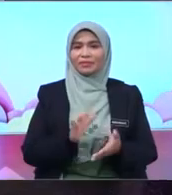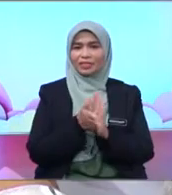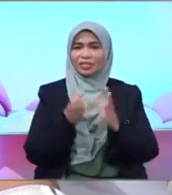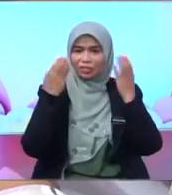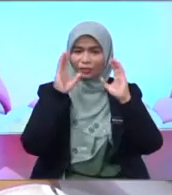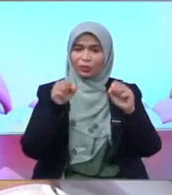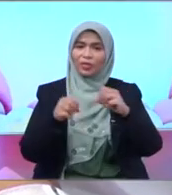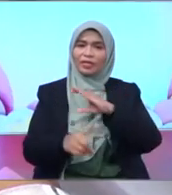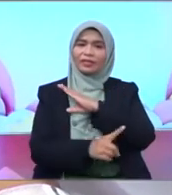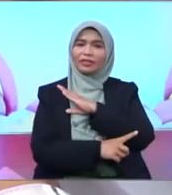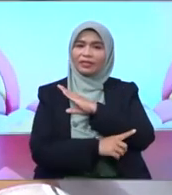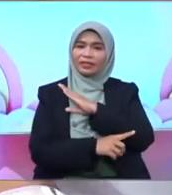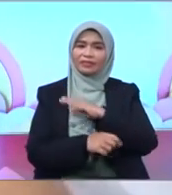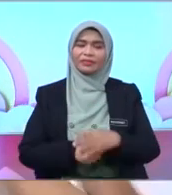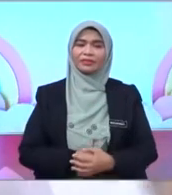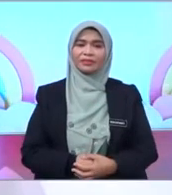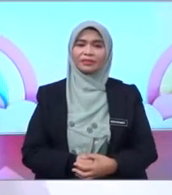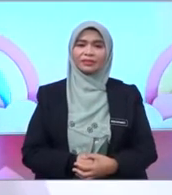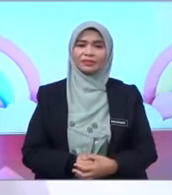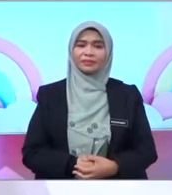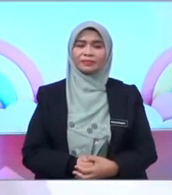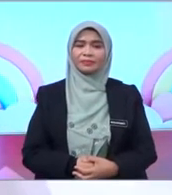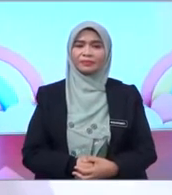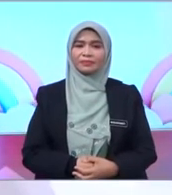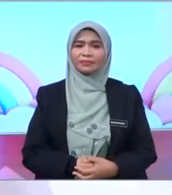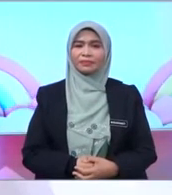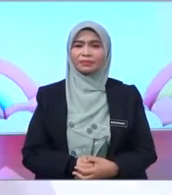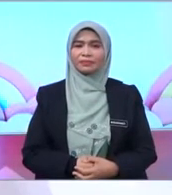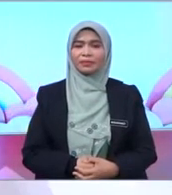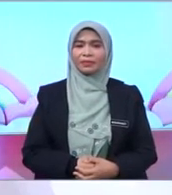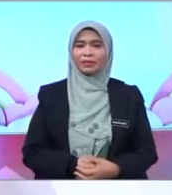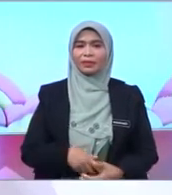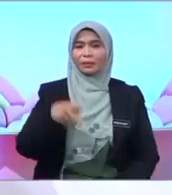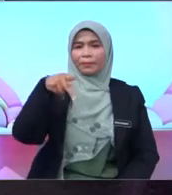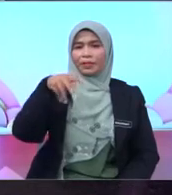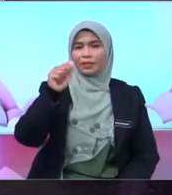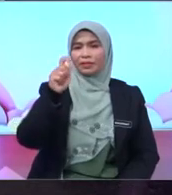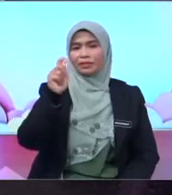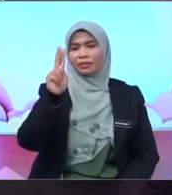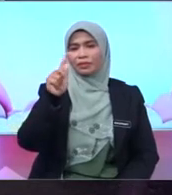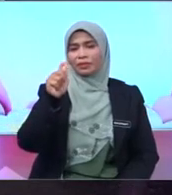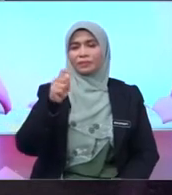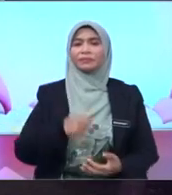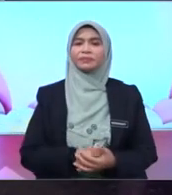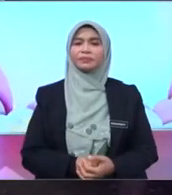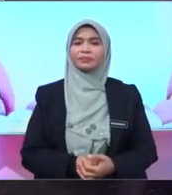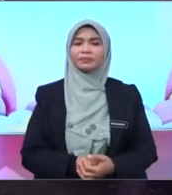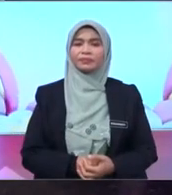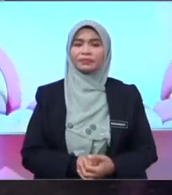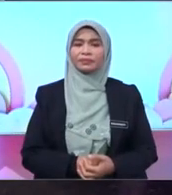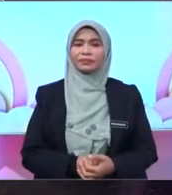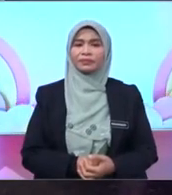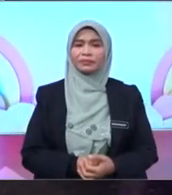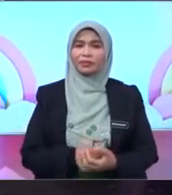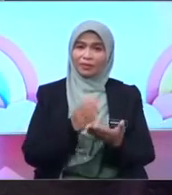tulis ae Tiyu Ti page tingkah laku yang patut nagih seterusnya dan seterusnya